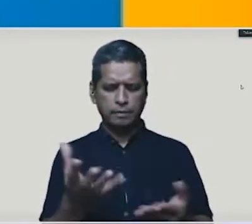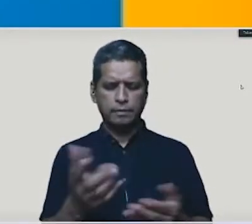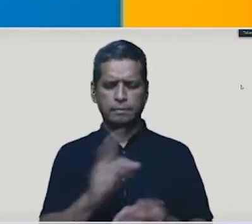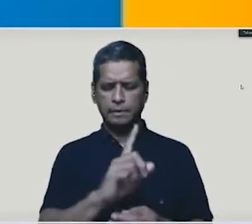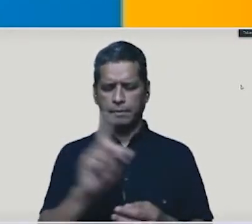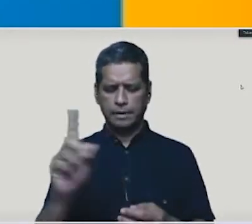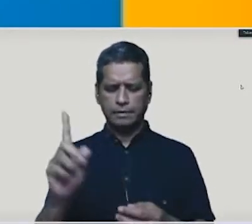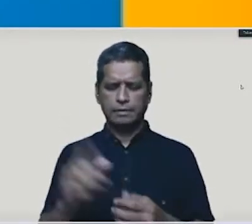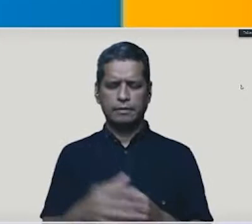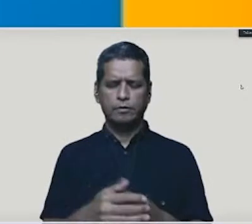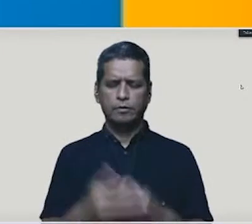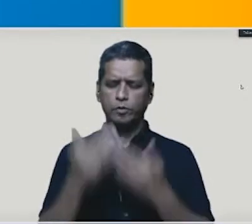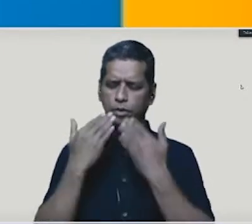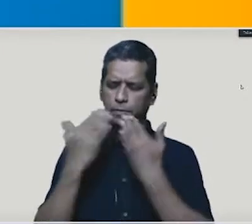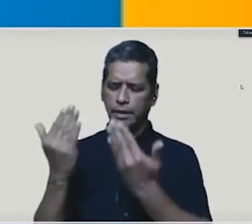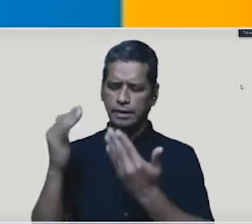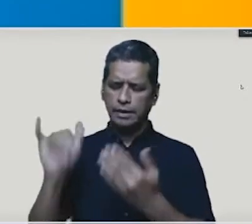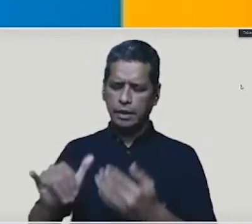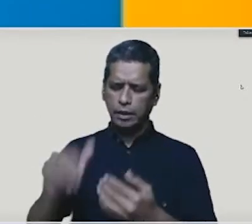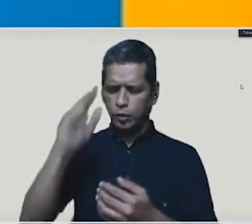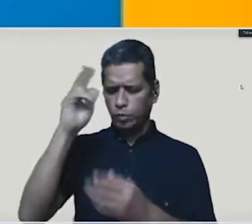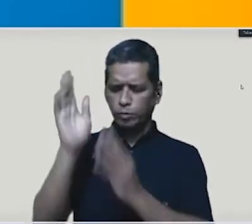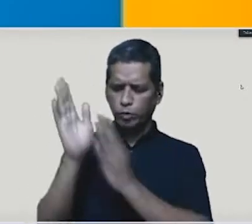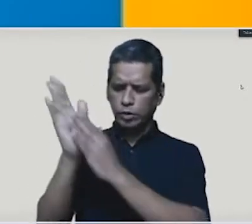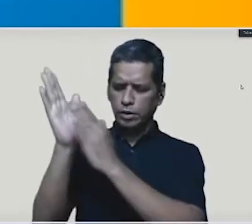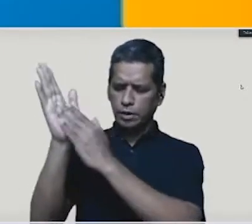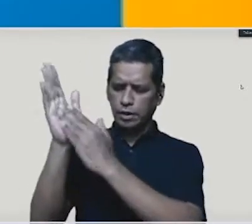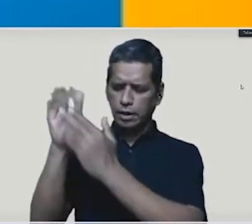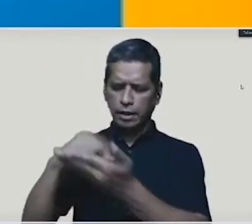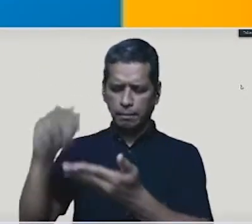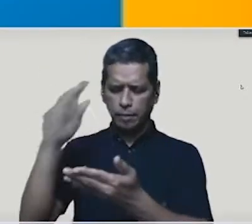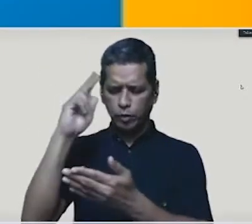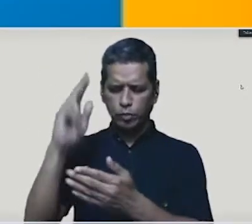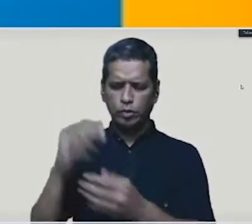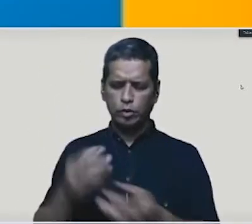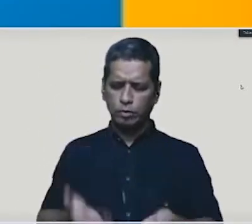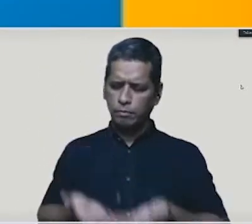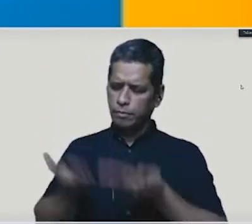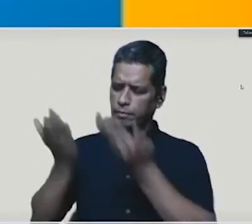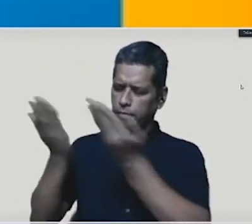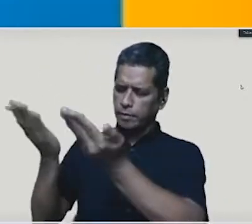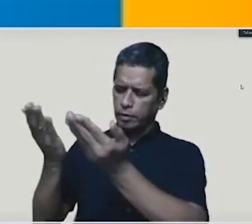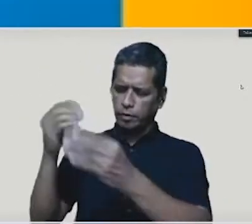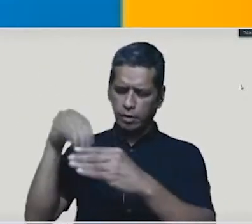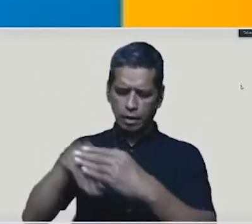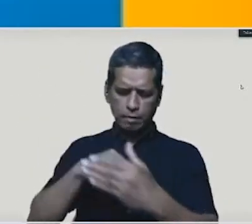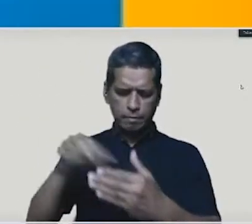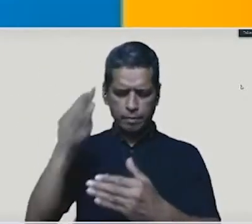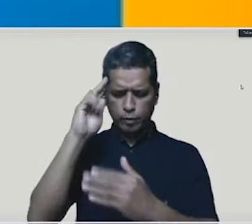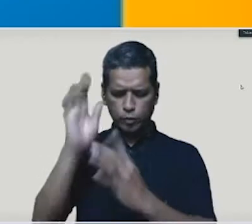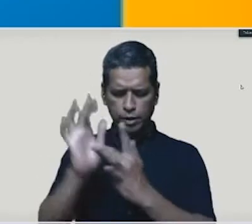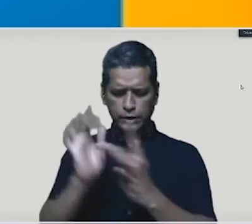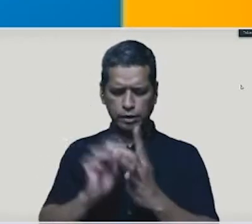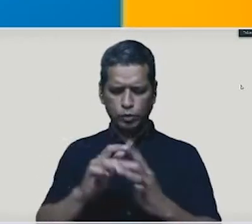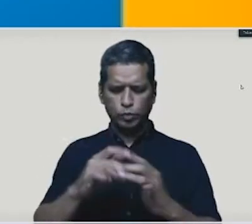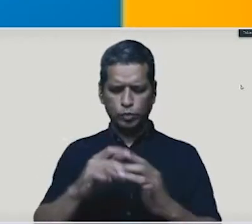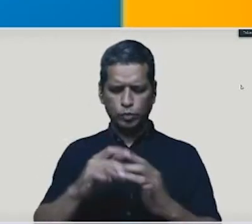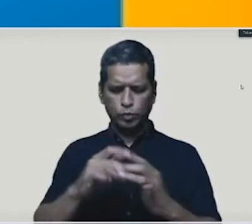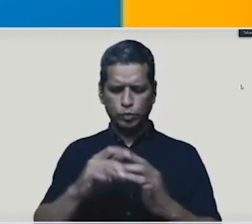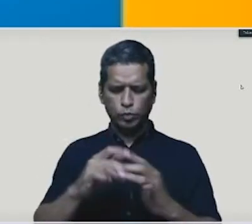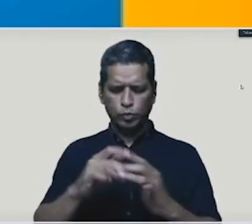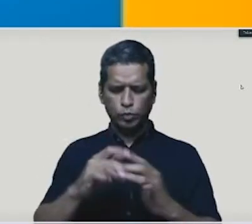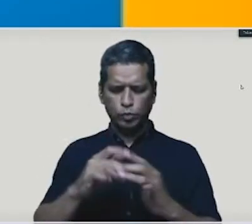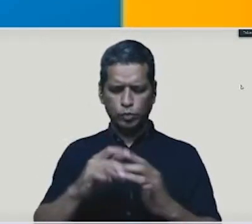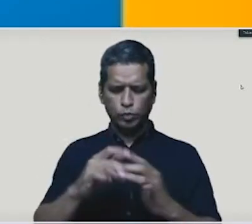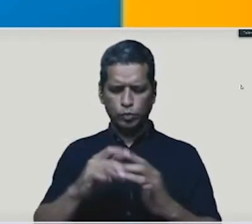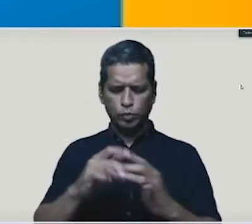terima kasih Ya Tuhan terpujilah nama-mu Kami persembahkan 2 ini di dalam nama Yesus yang menjadi juruselamat dan penebus kami